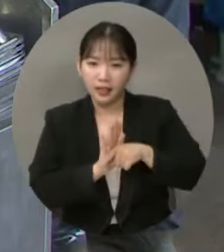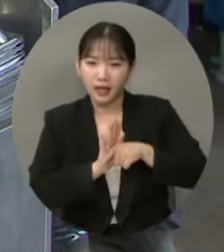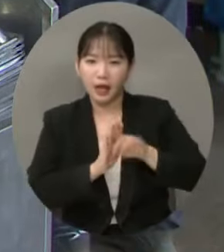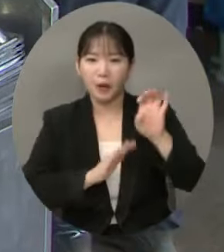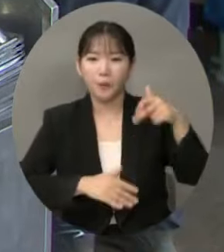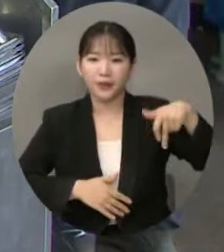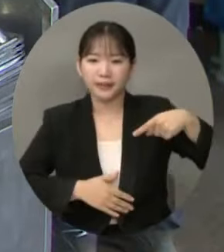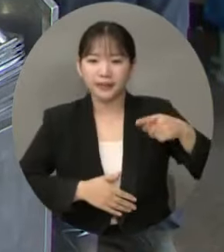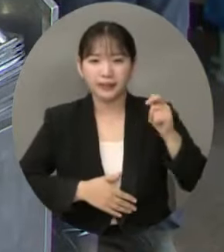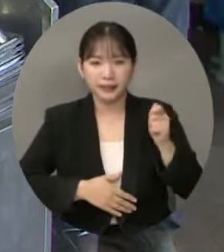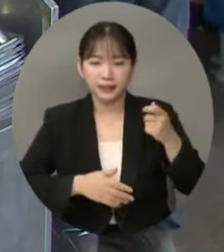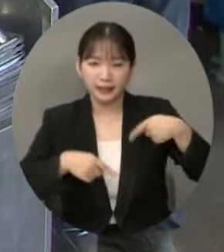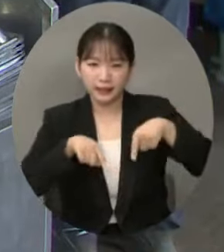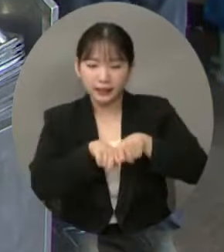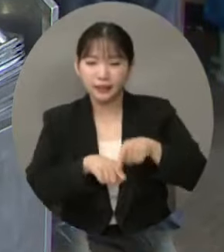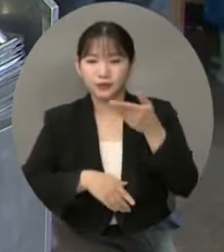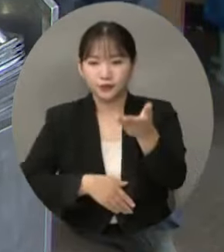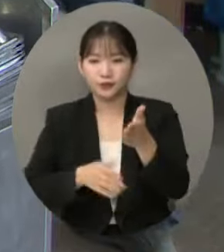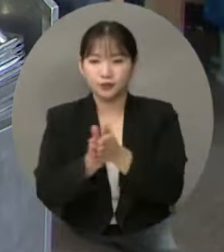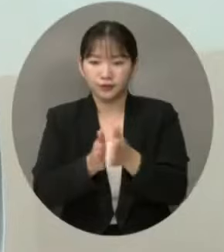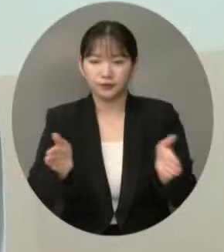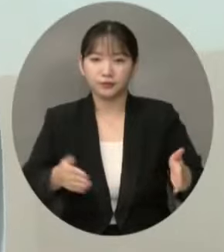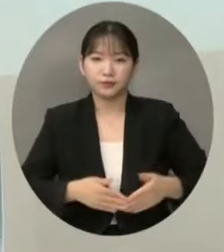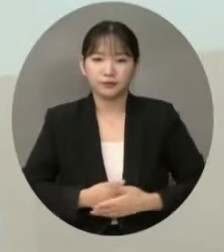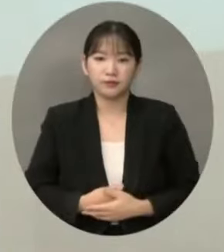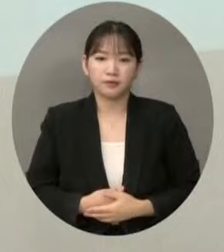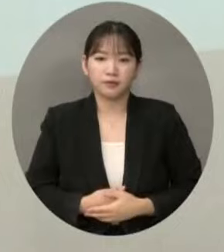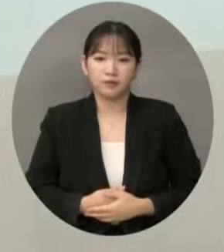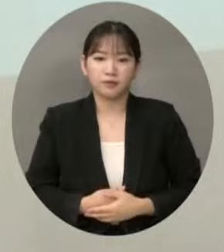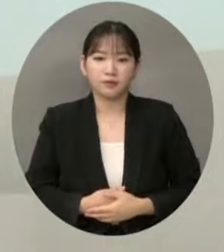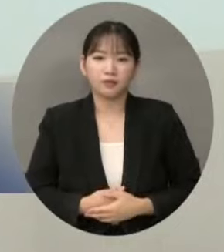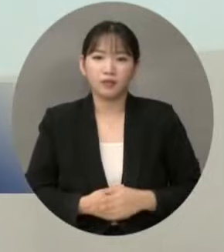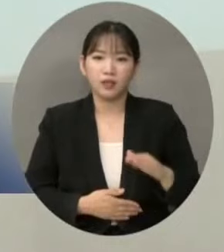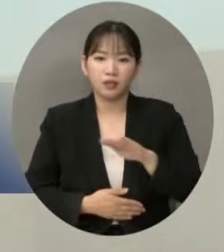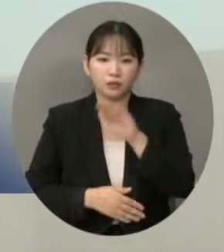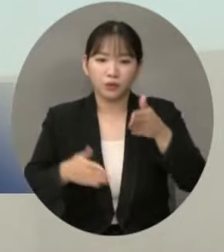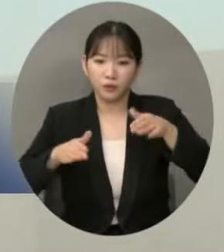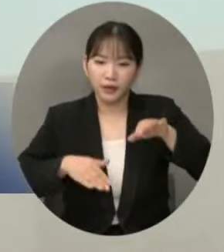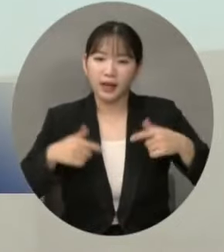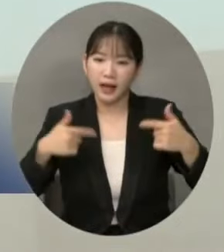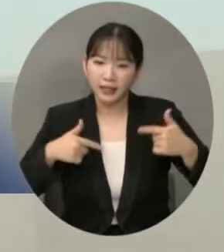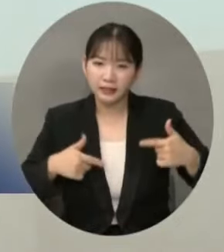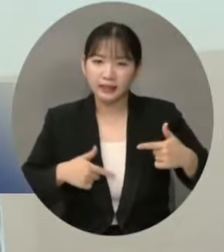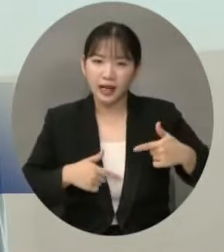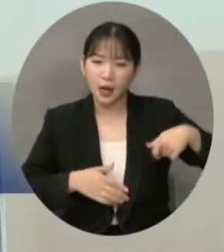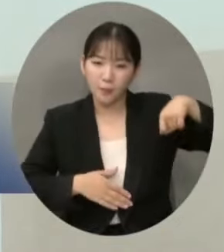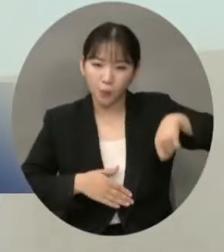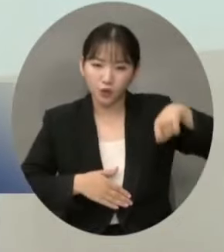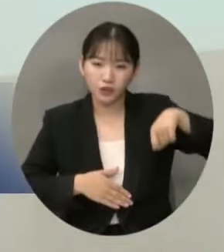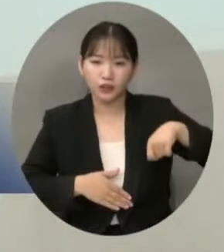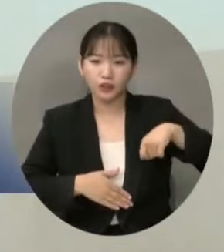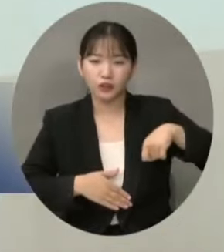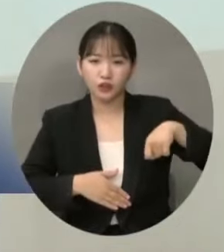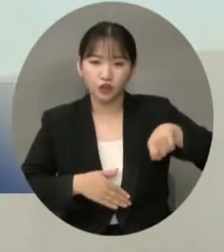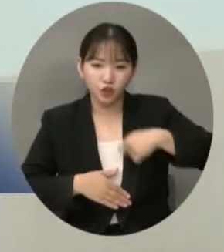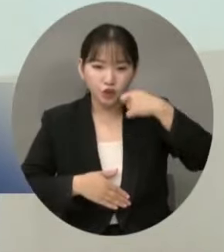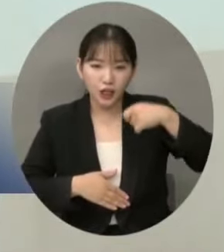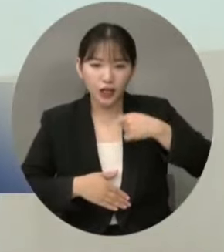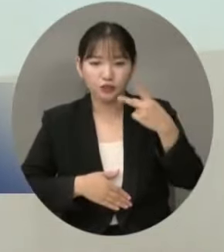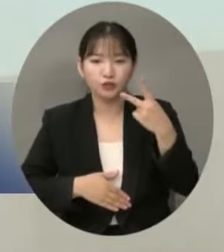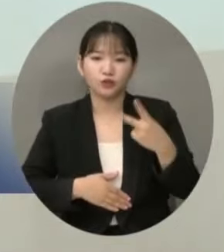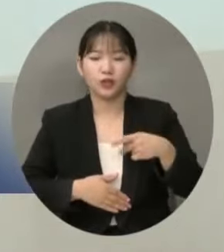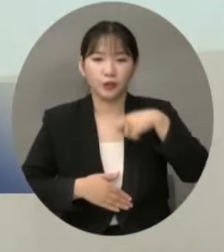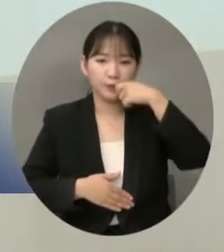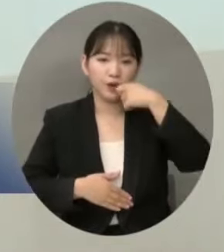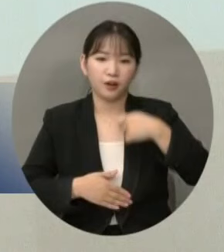이렇게 포크를 함께 제공하기 시작했습니다. 우리 고향에서 항상 이거 포크와